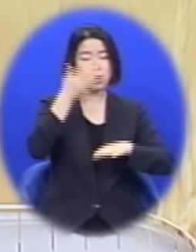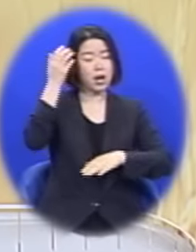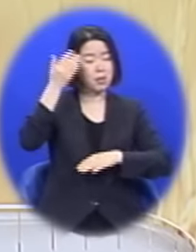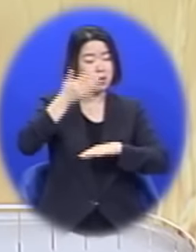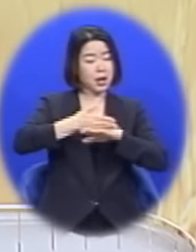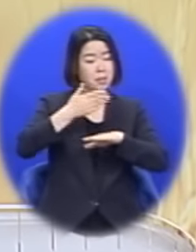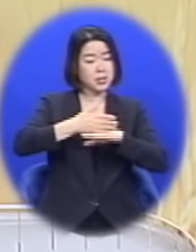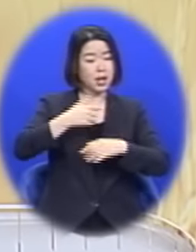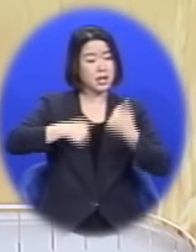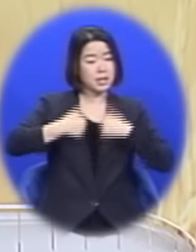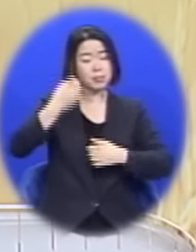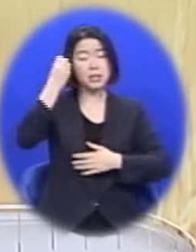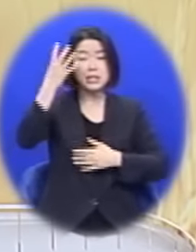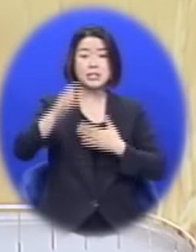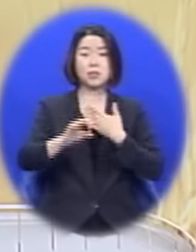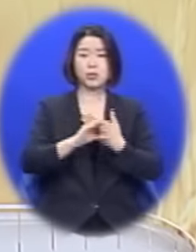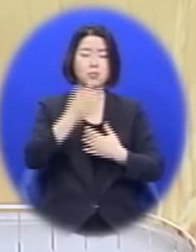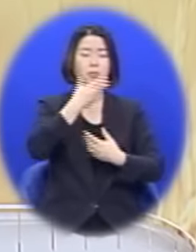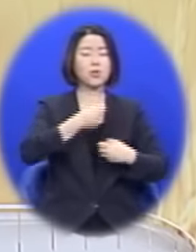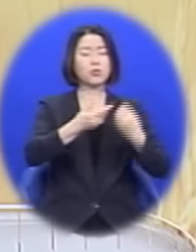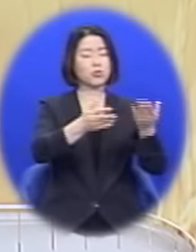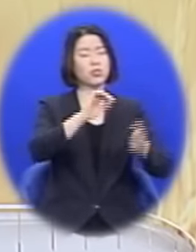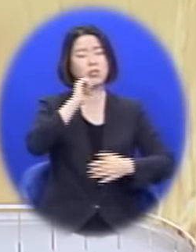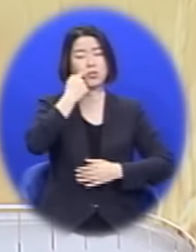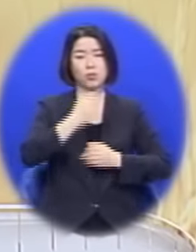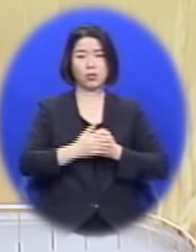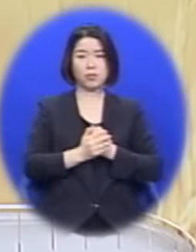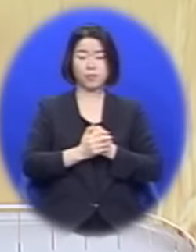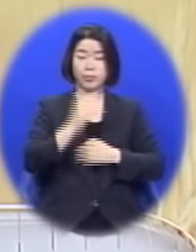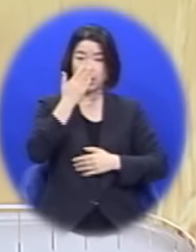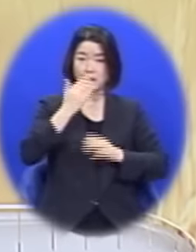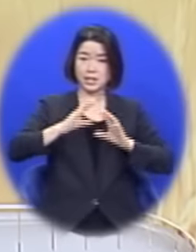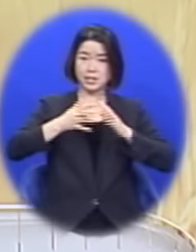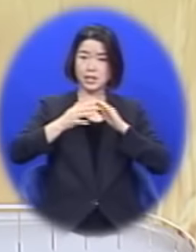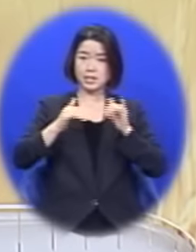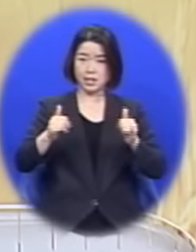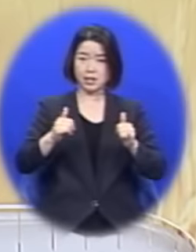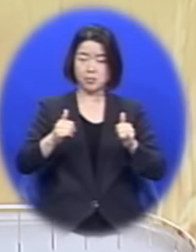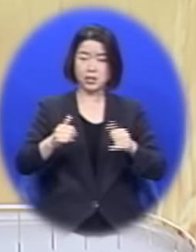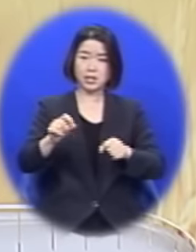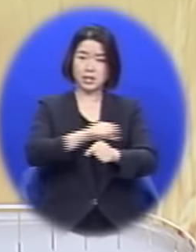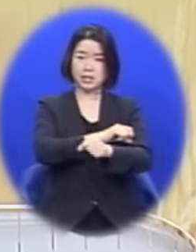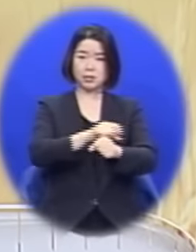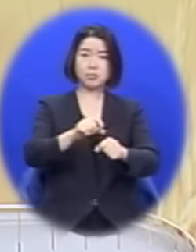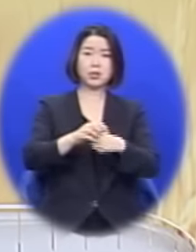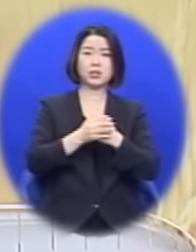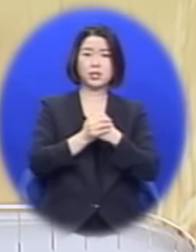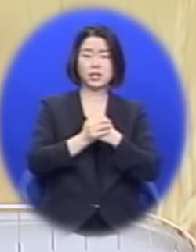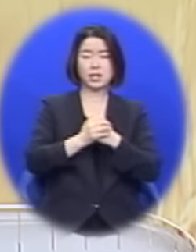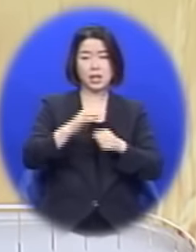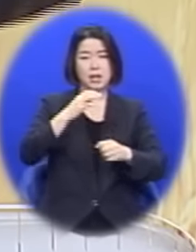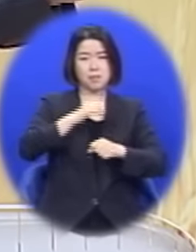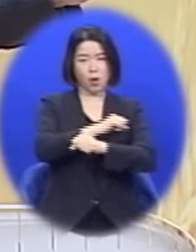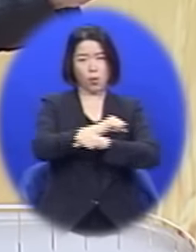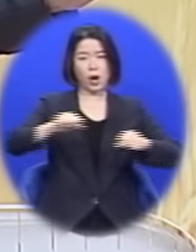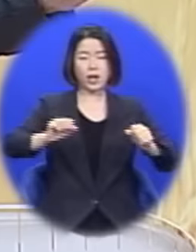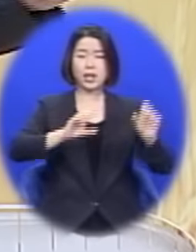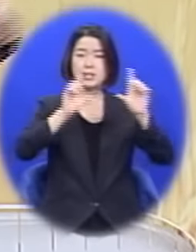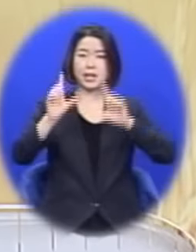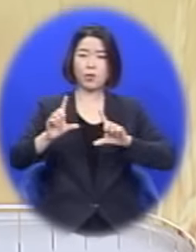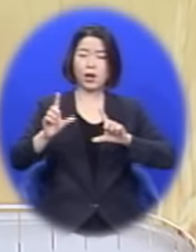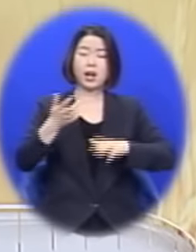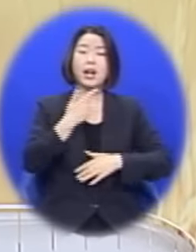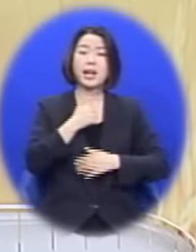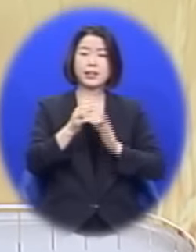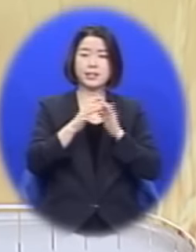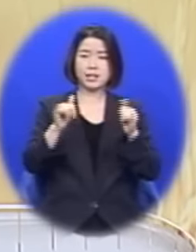되었어요. 이스라엘 백성들이 특히 이 광야 생활하던 사람들 다 죽고